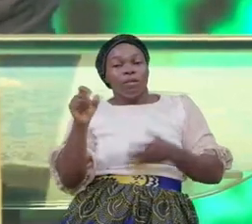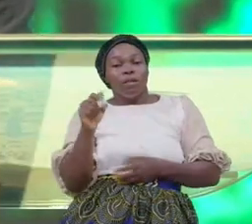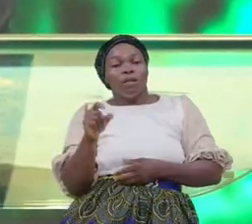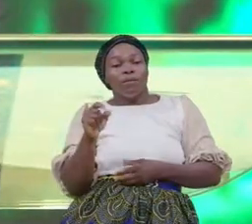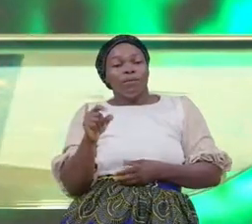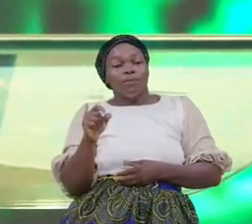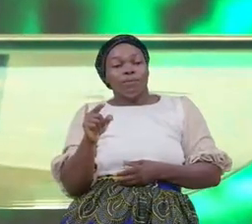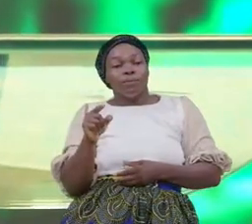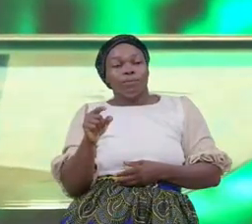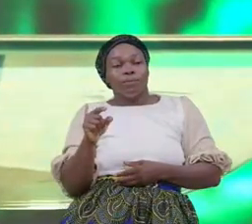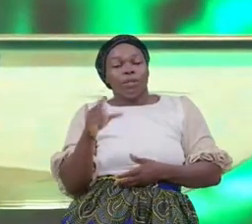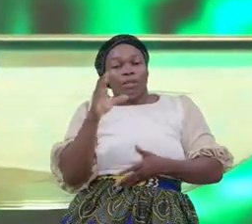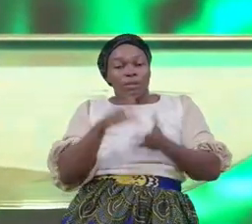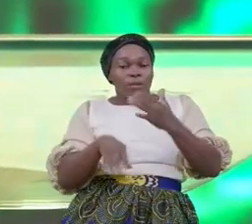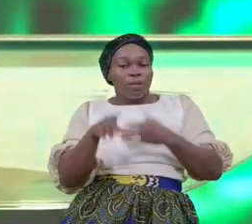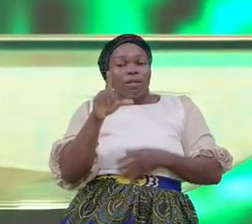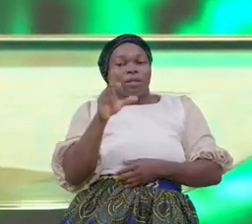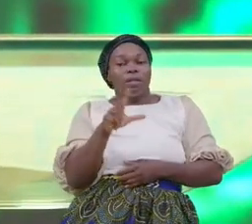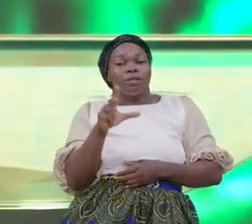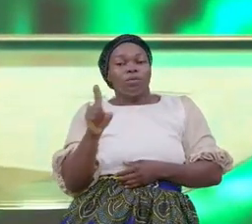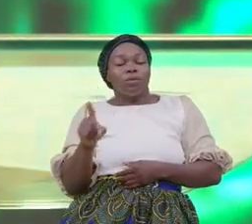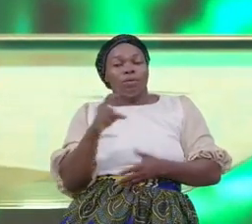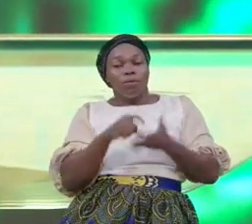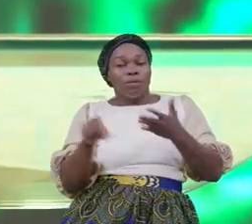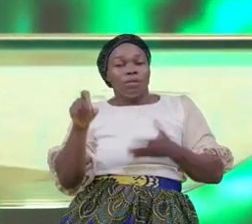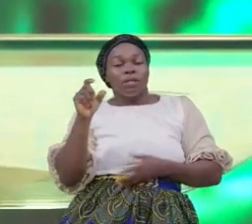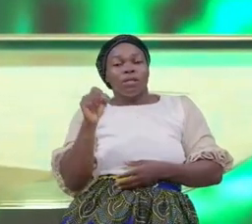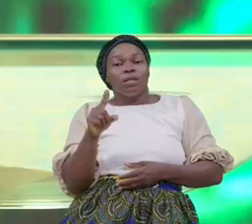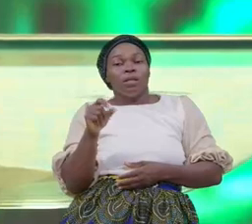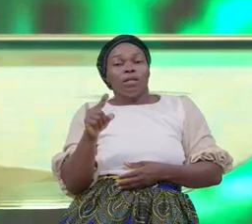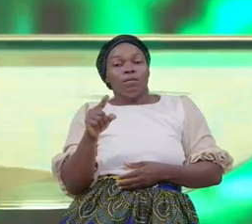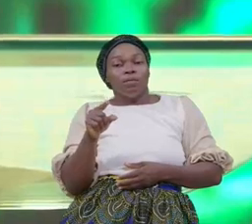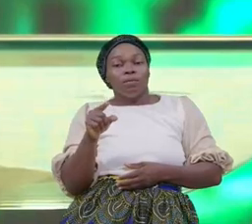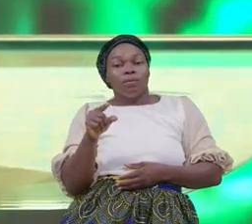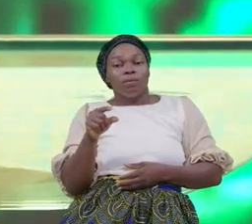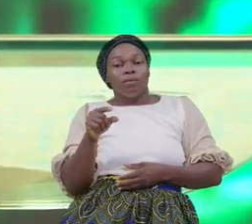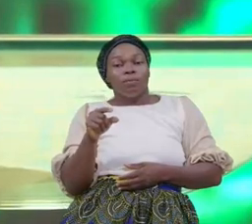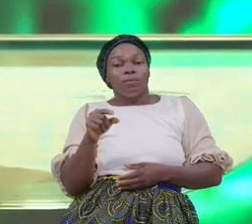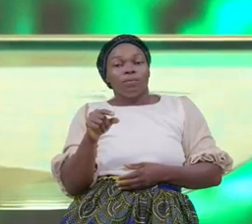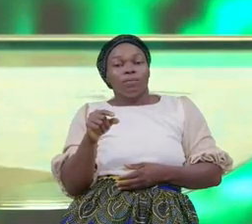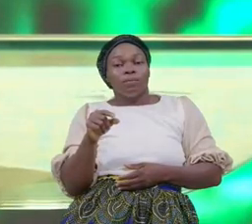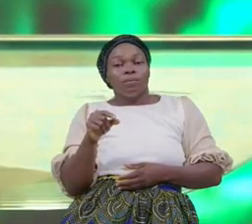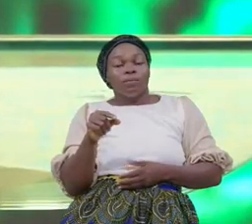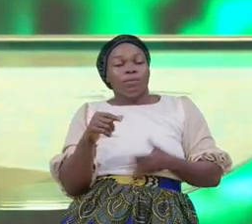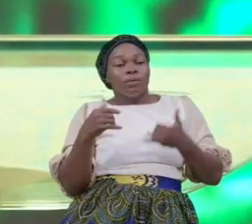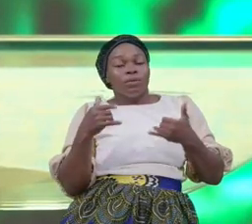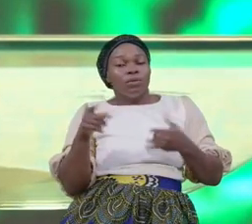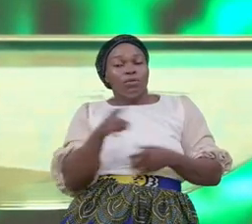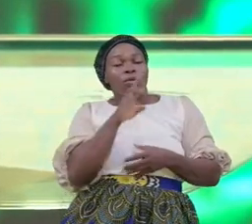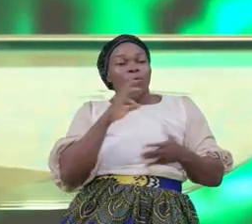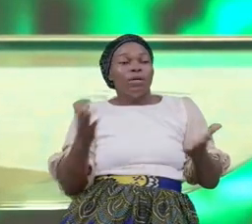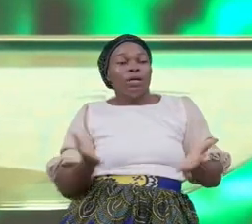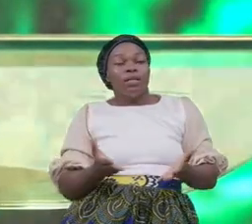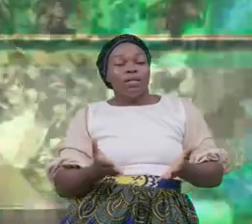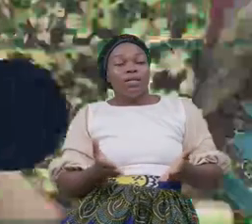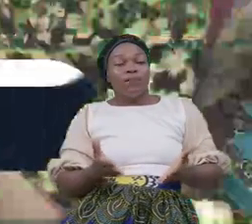verset 11. Jérémie 31, vous êtes là? Je dis, vous y êtes? Pourquoi? Ceci, c'est pour vous. Hein.